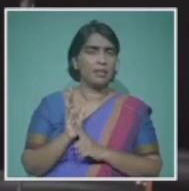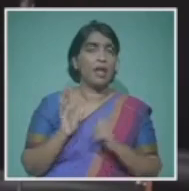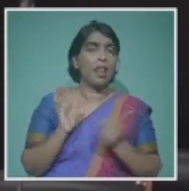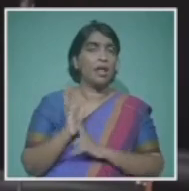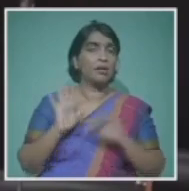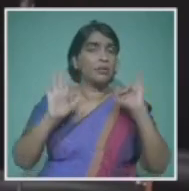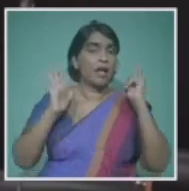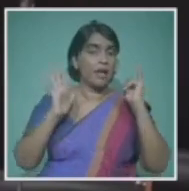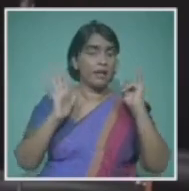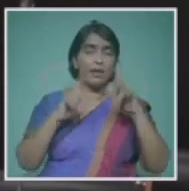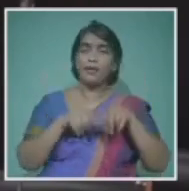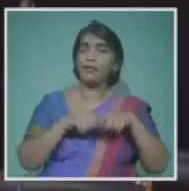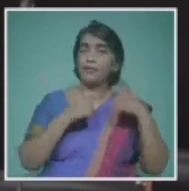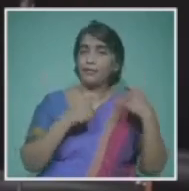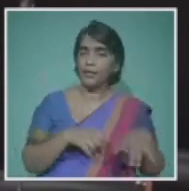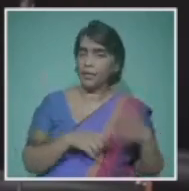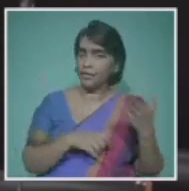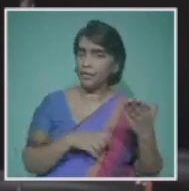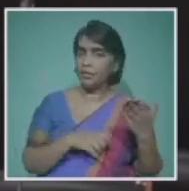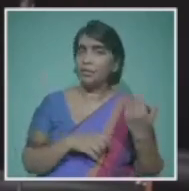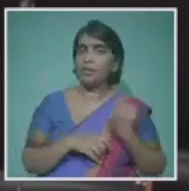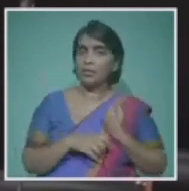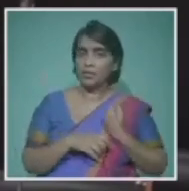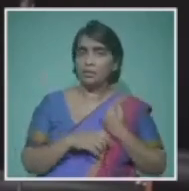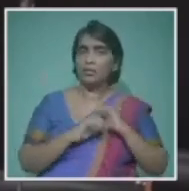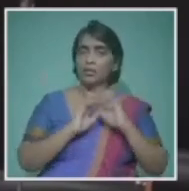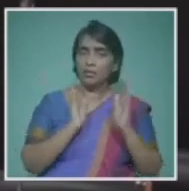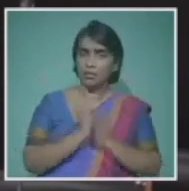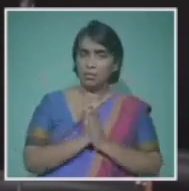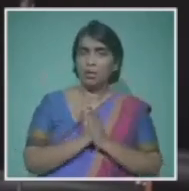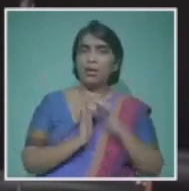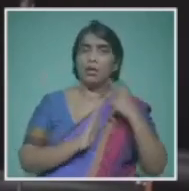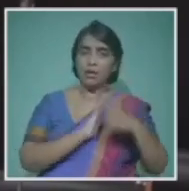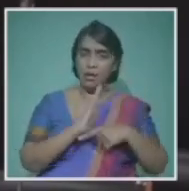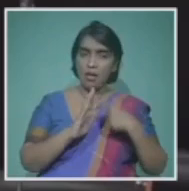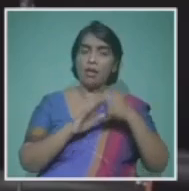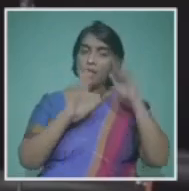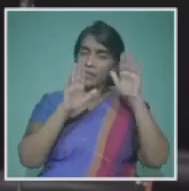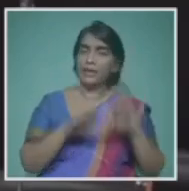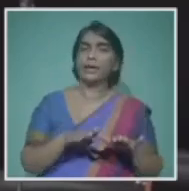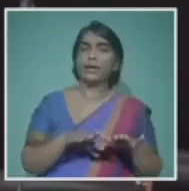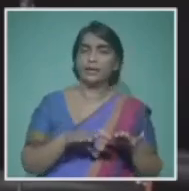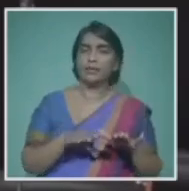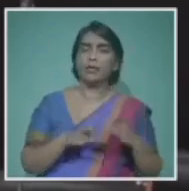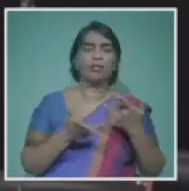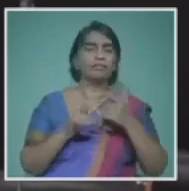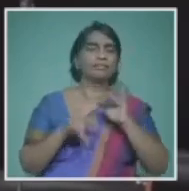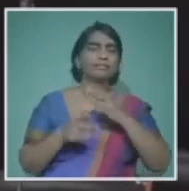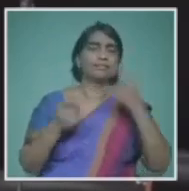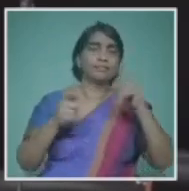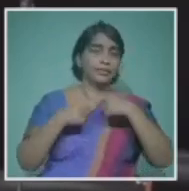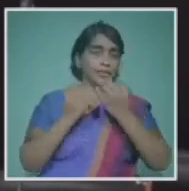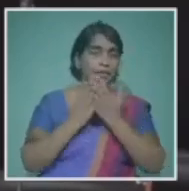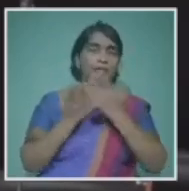60 ලක්ෂ 60ක් වියදම් කළා. මේ ඔක්කොම වියදම් කරන්නේ ලංකාවේ ඉන්න කියලා පිටරට යනවා.